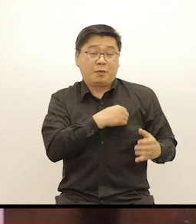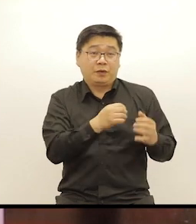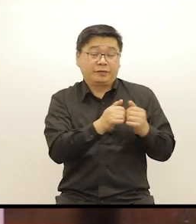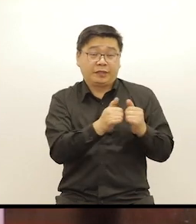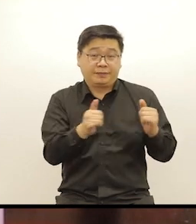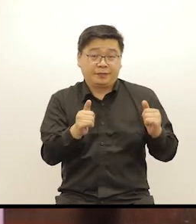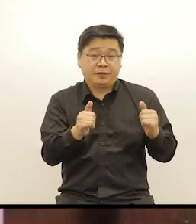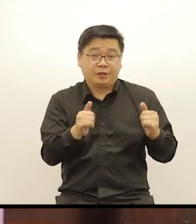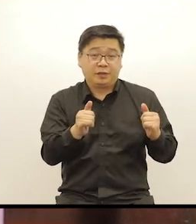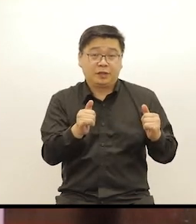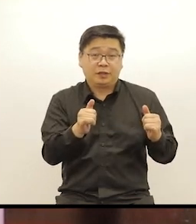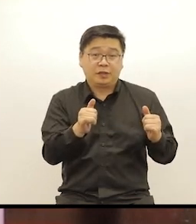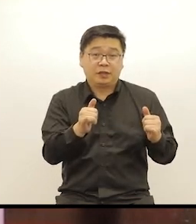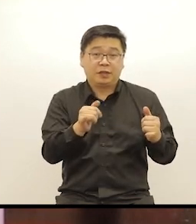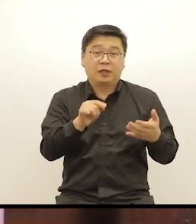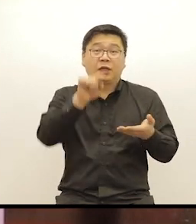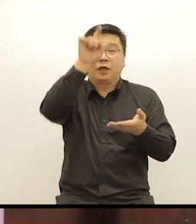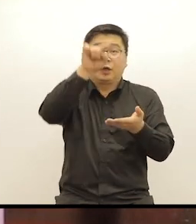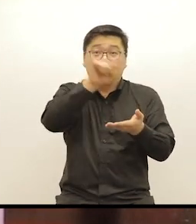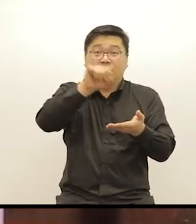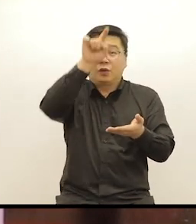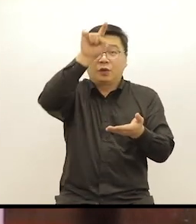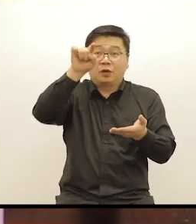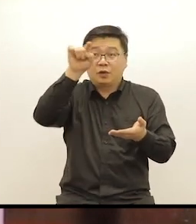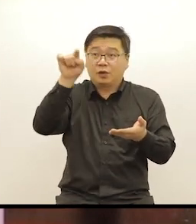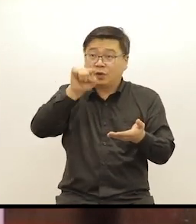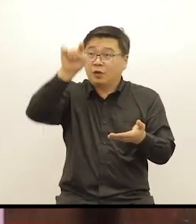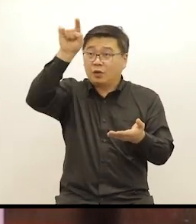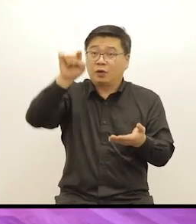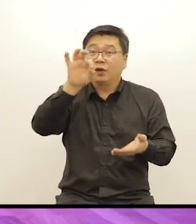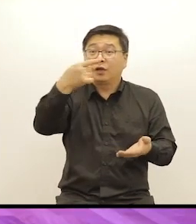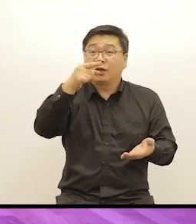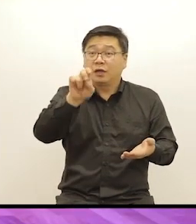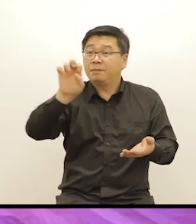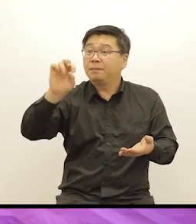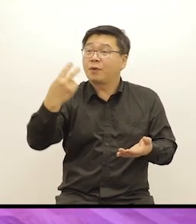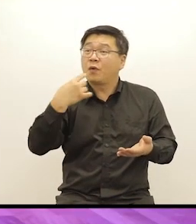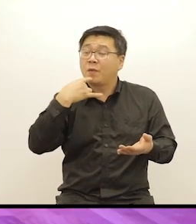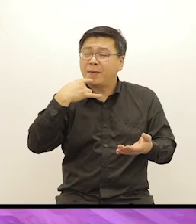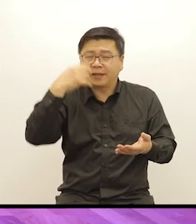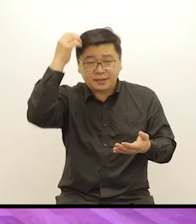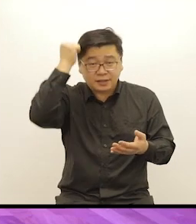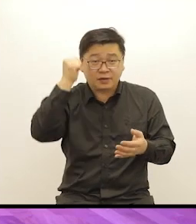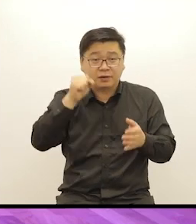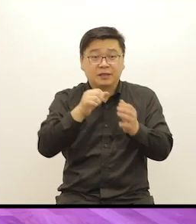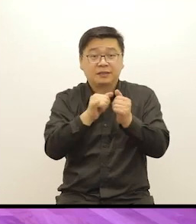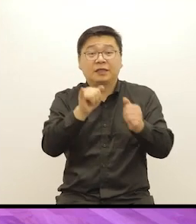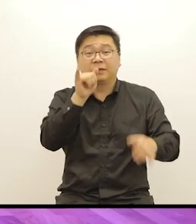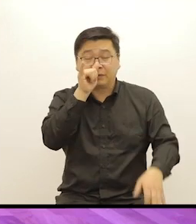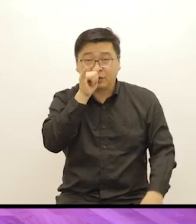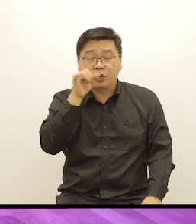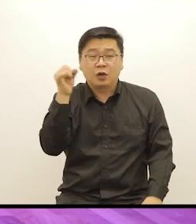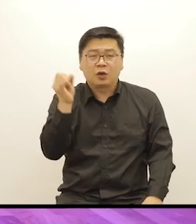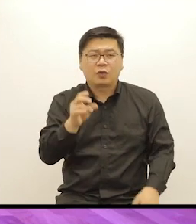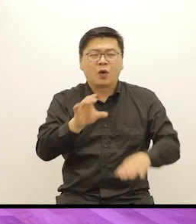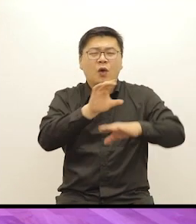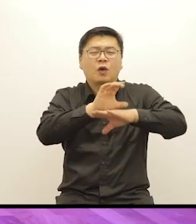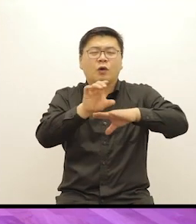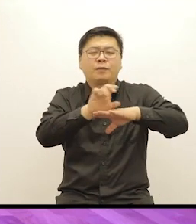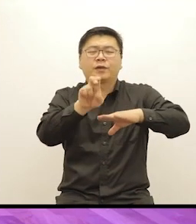주로 이제 음표만 간신히 본다든지 네. 그런데 의외로 그 컴퓨터 미디